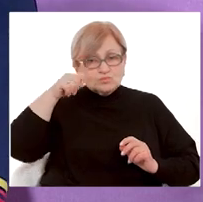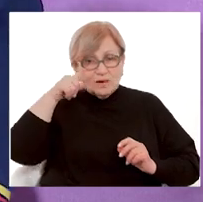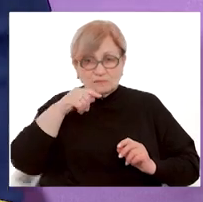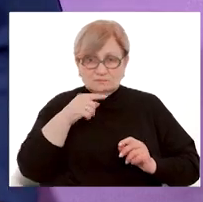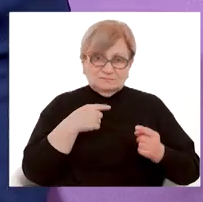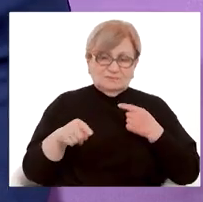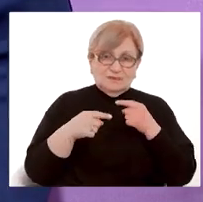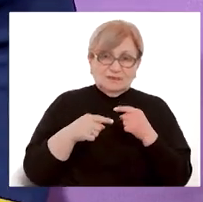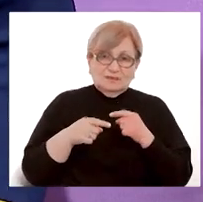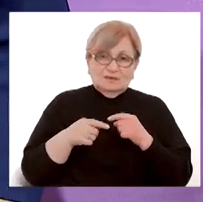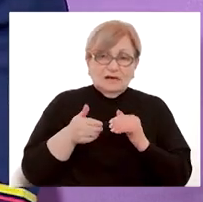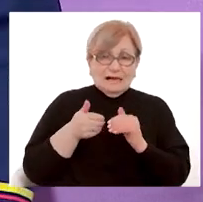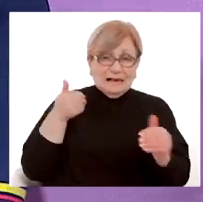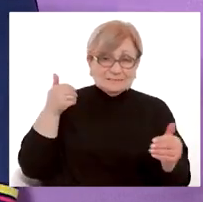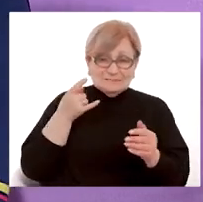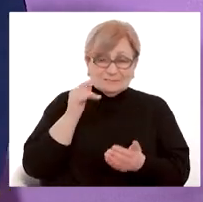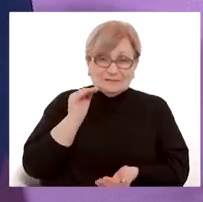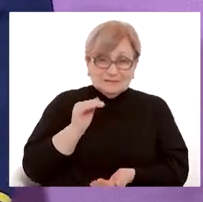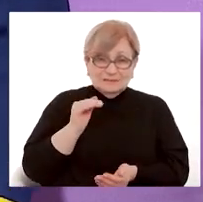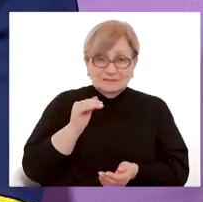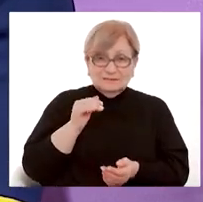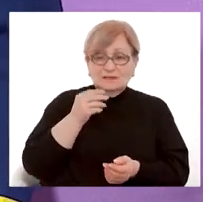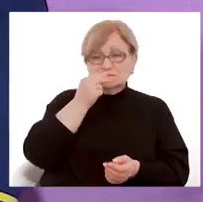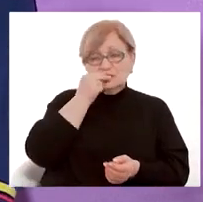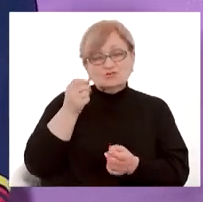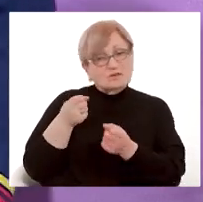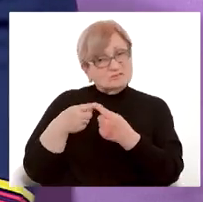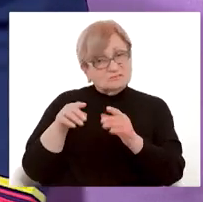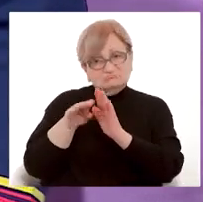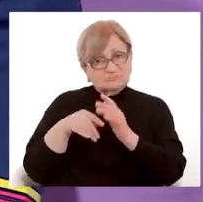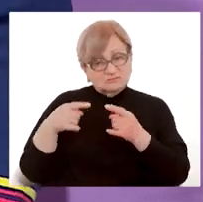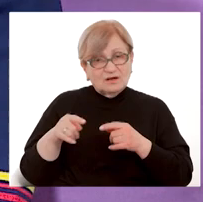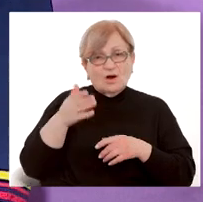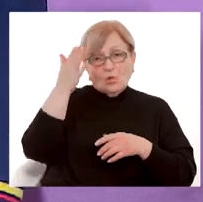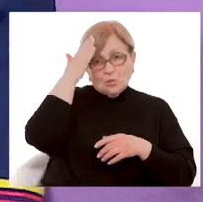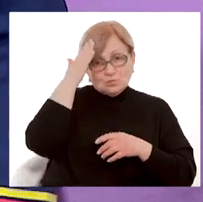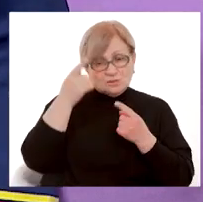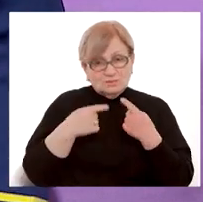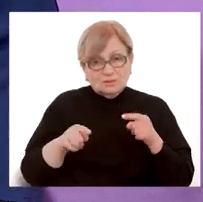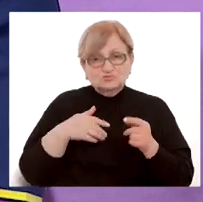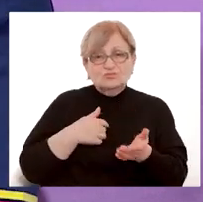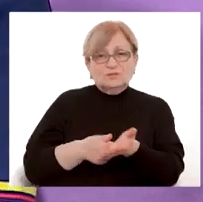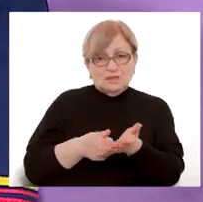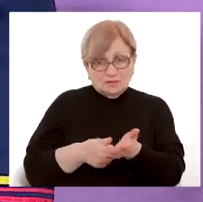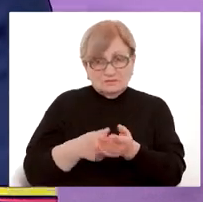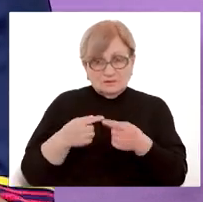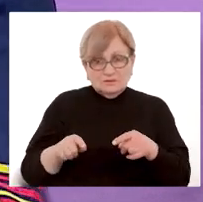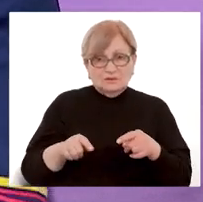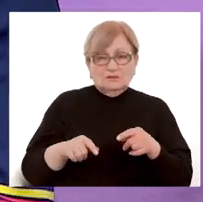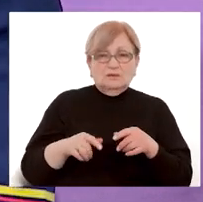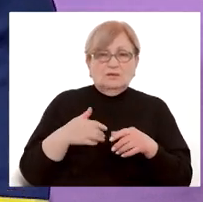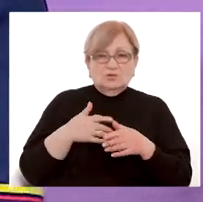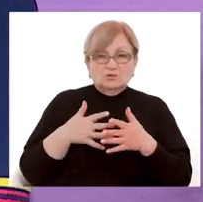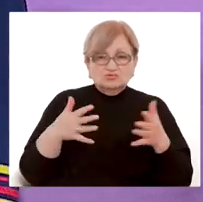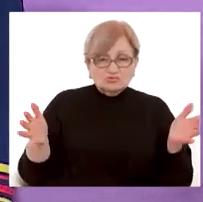ვთქვათ გარკვეულ ანუ ადრეულ ასაკში ვთქვათ რაციონიც განსხვავდება, უნარებიც განსხვავდება, ჩვენი დახმარებაც განსხვავდება, ხომ? ანუ შეიძლება უფრო